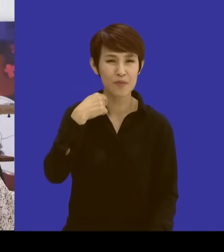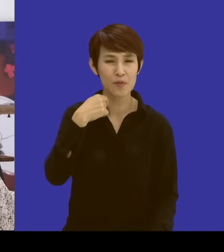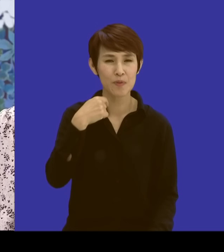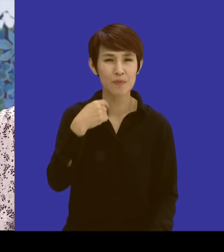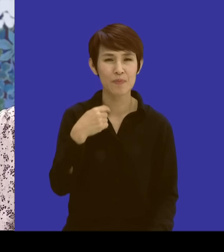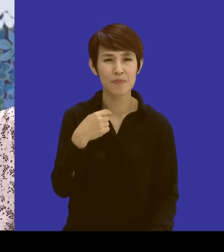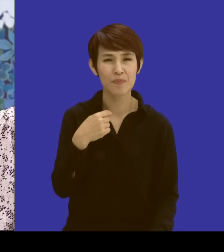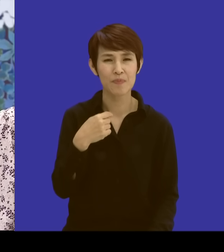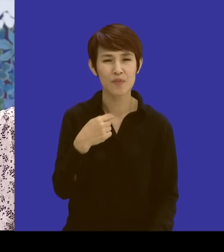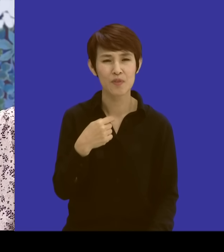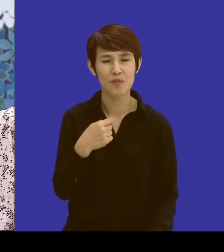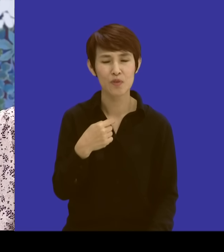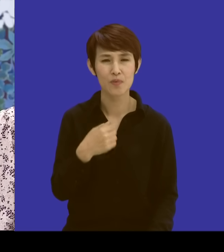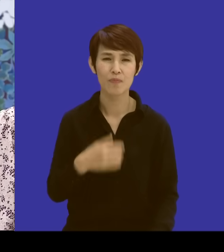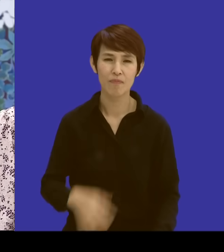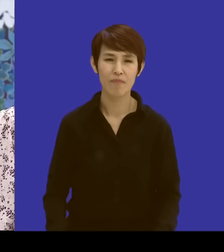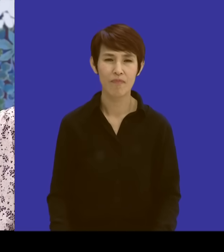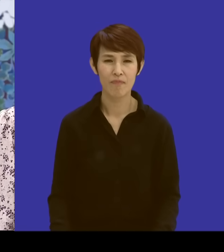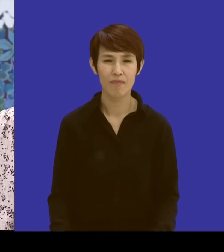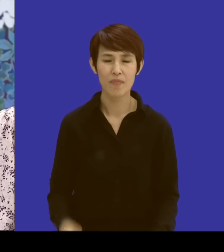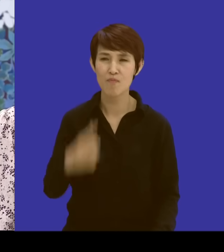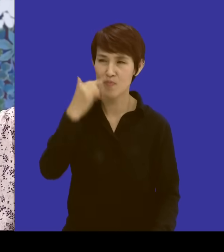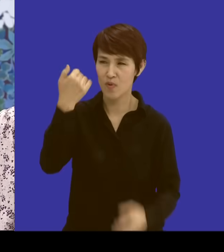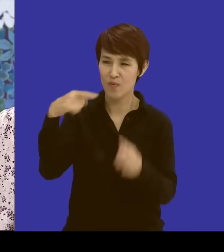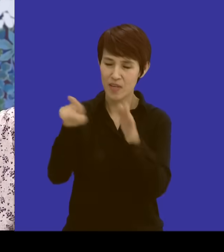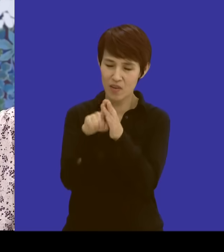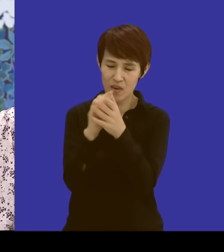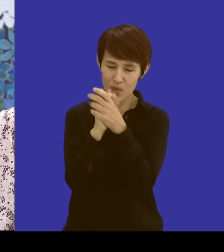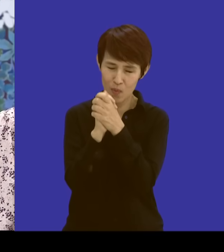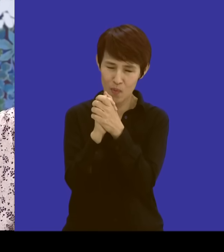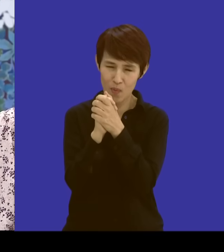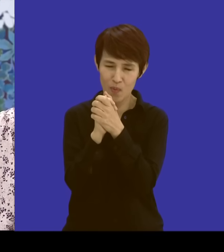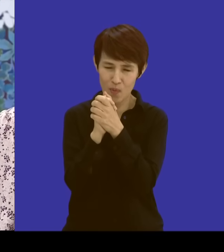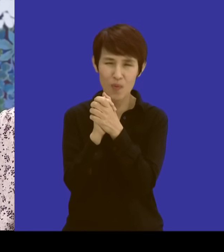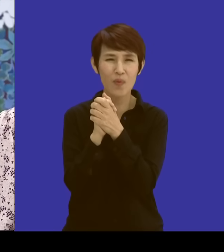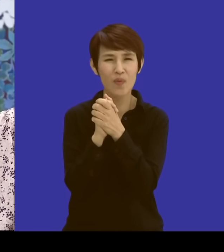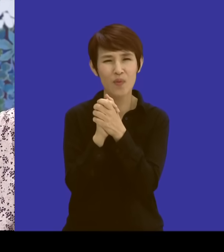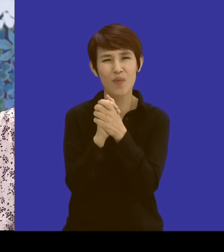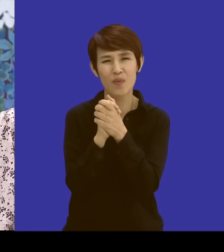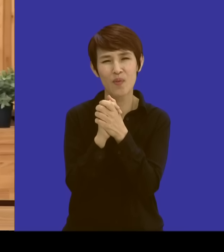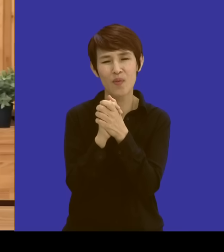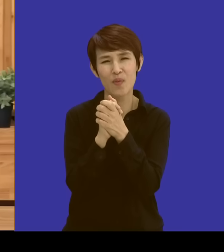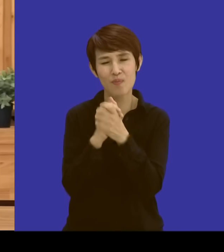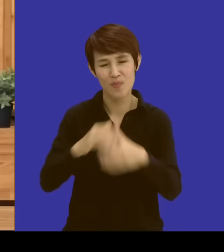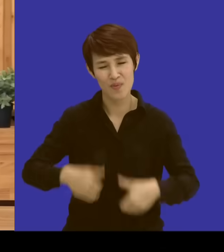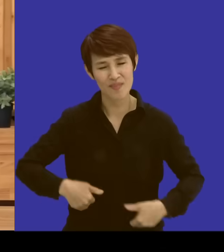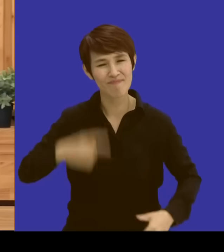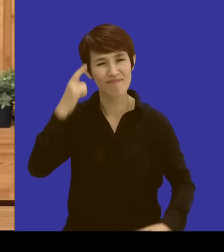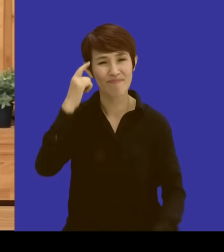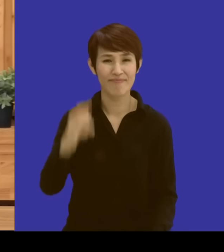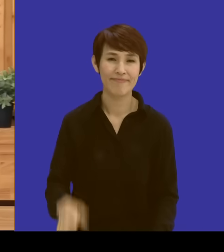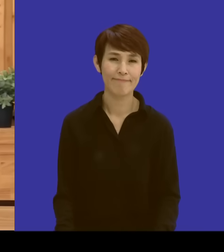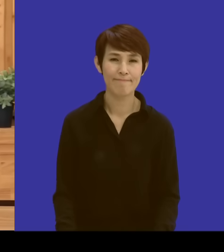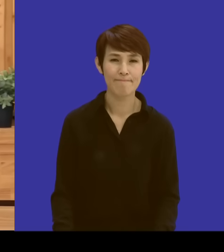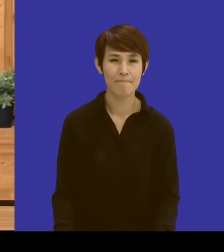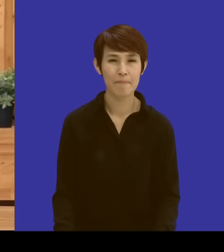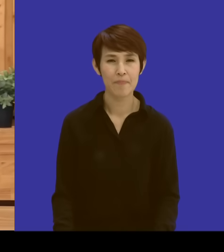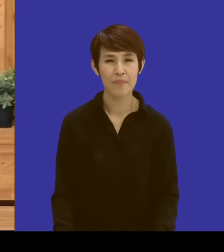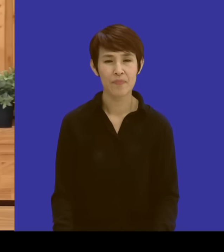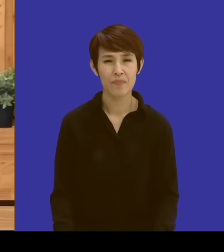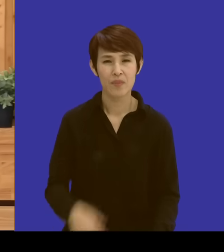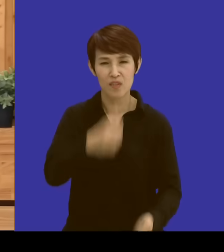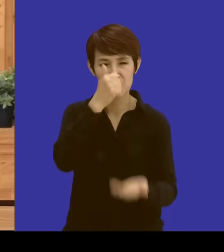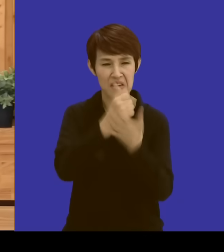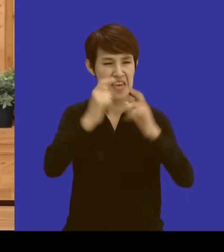같고 부모님을 위해서 좀 기도하게 더 되는 이야기를 좀 들었던 시간입니다. 네. 우리가 흔히들